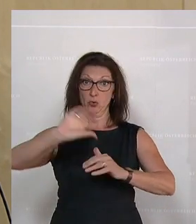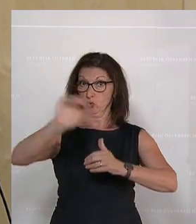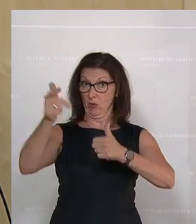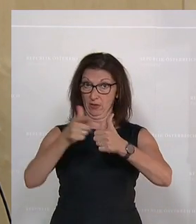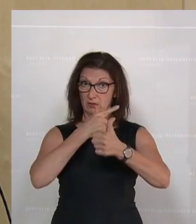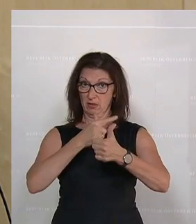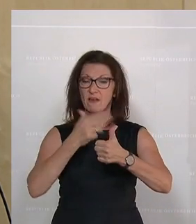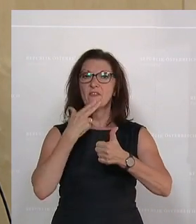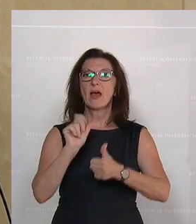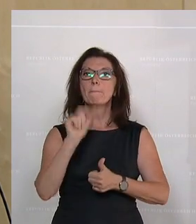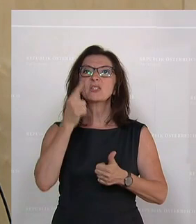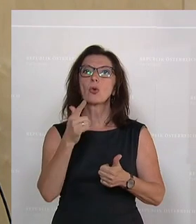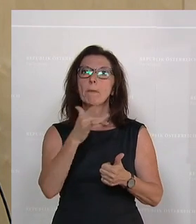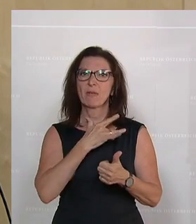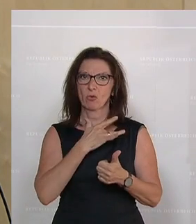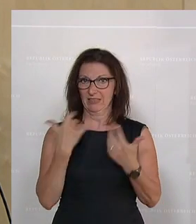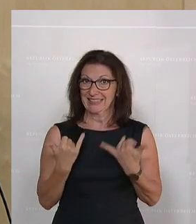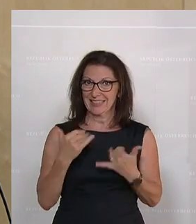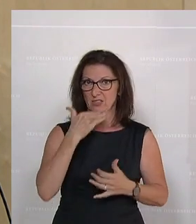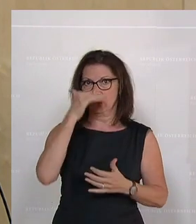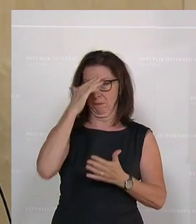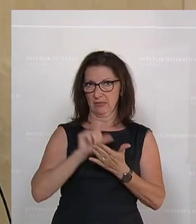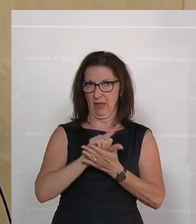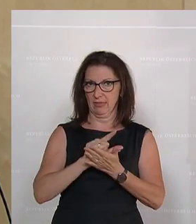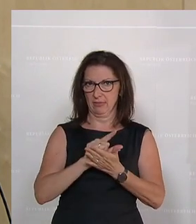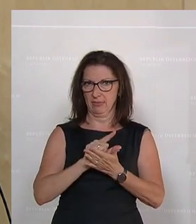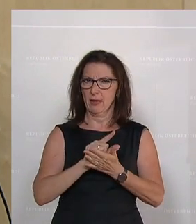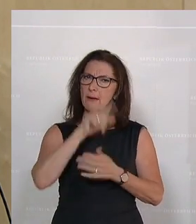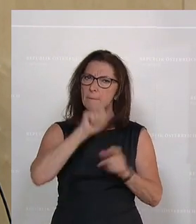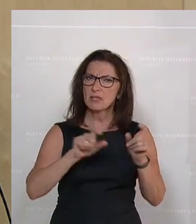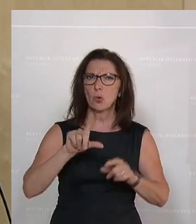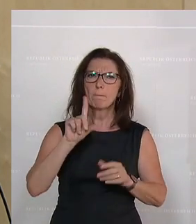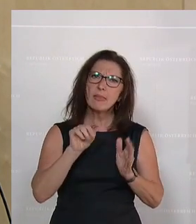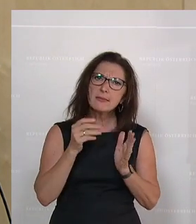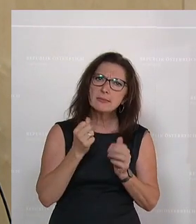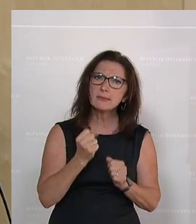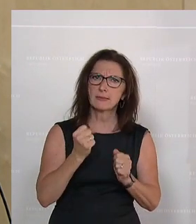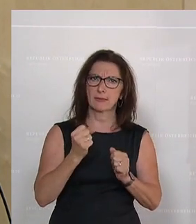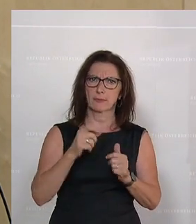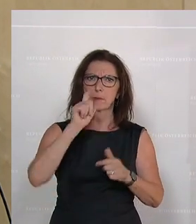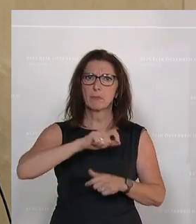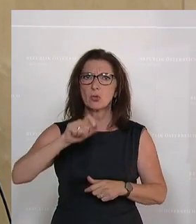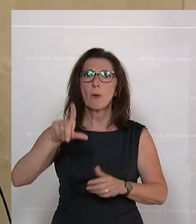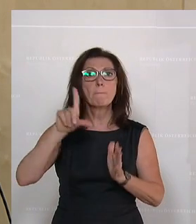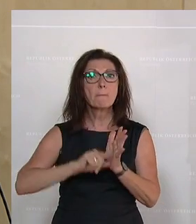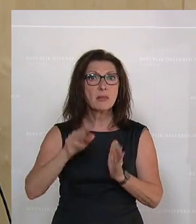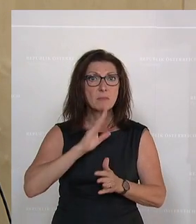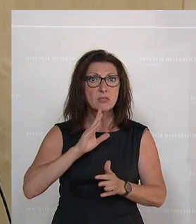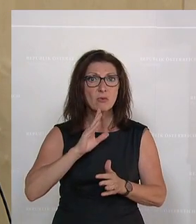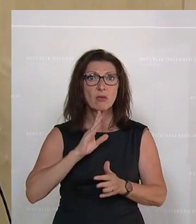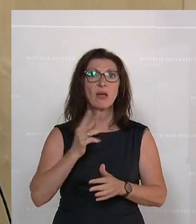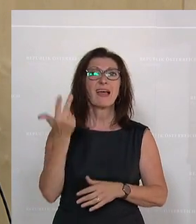für die die besonders betroffen sind jetzt im sommer für die mindestsicherungsbezieher für die mindestpensionisten 300 euro